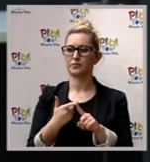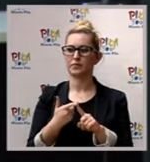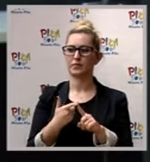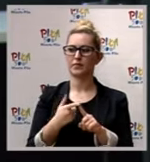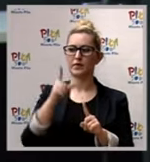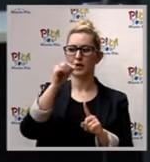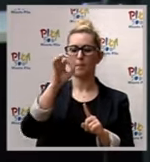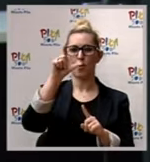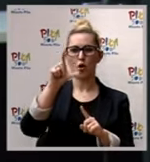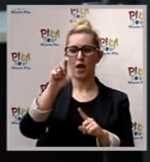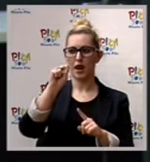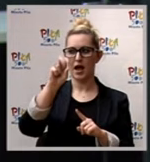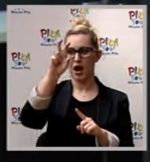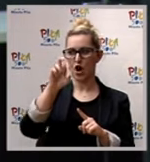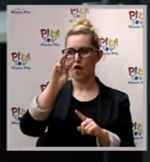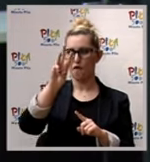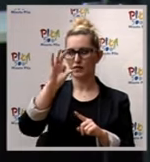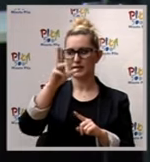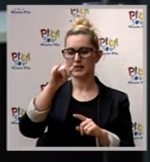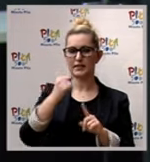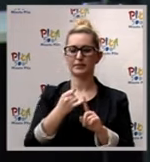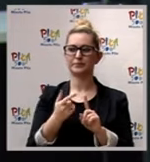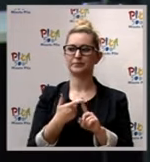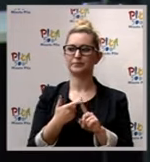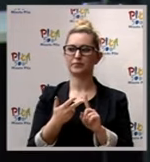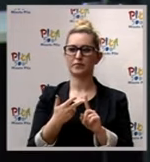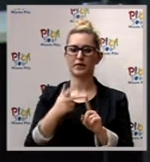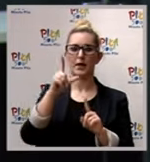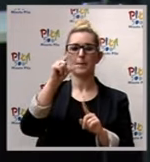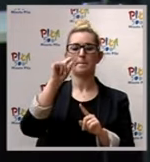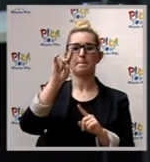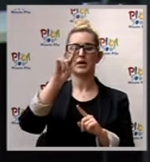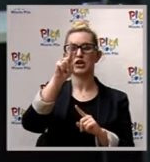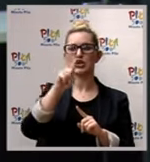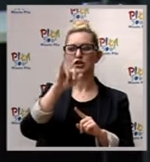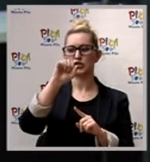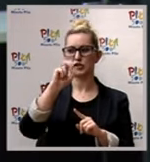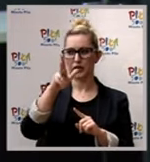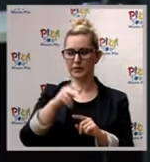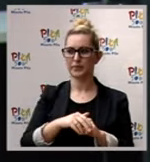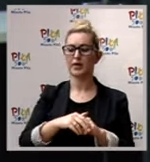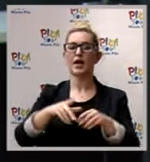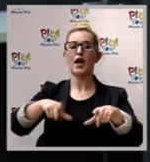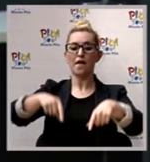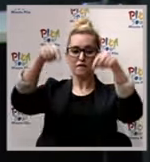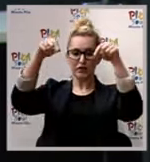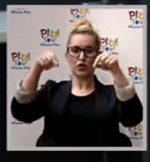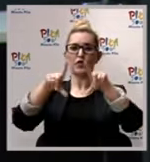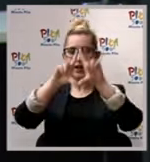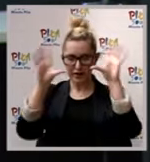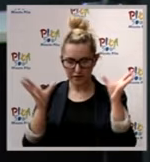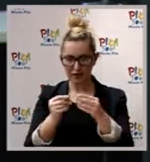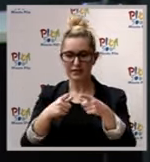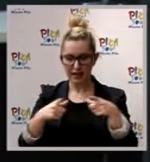Waldemar Polachowski, członek komisji skrutacyjnej Zbigniew Pyziak. Po wyjęciu kart z urny i ich